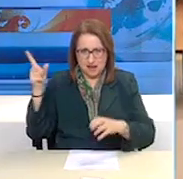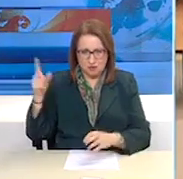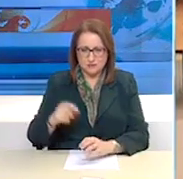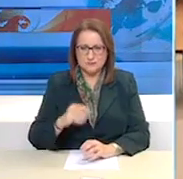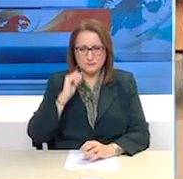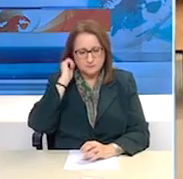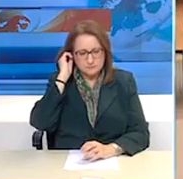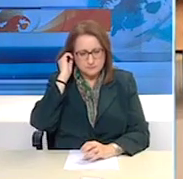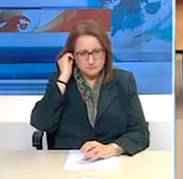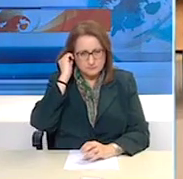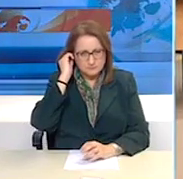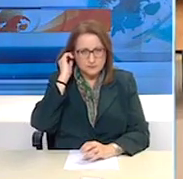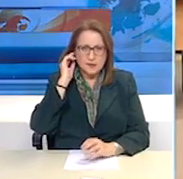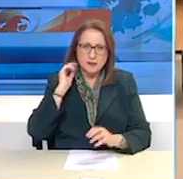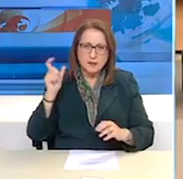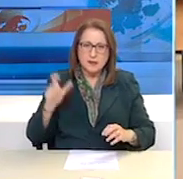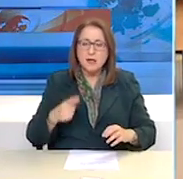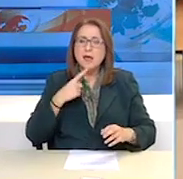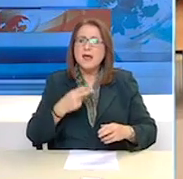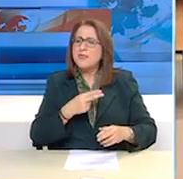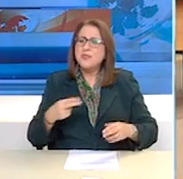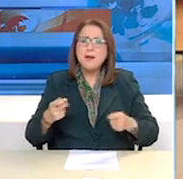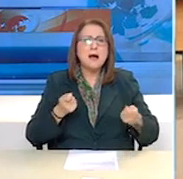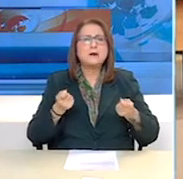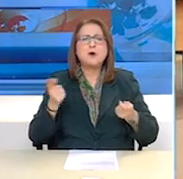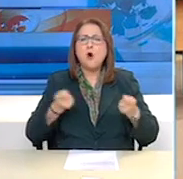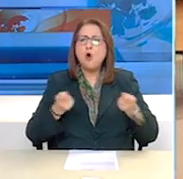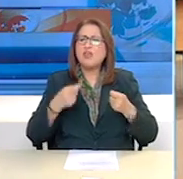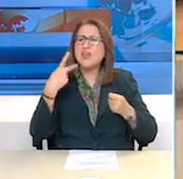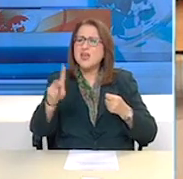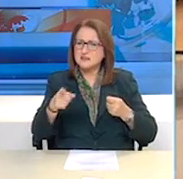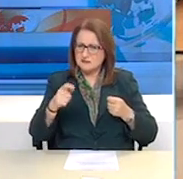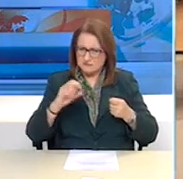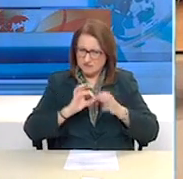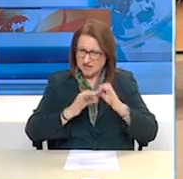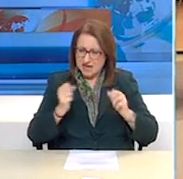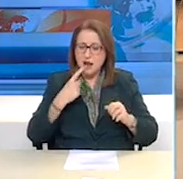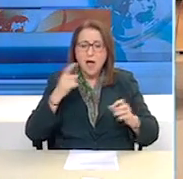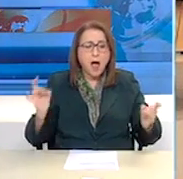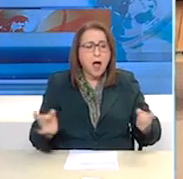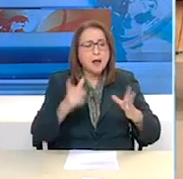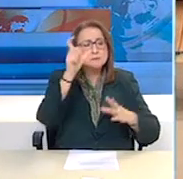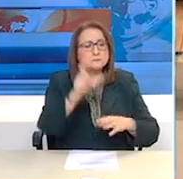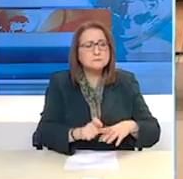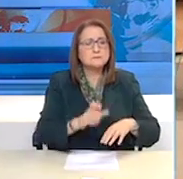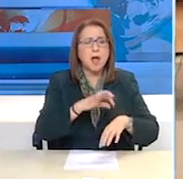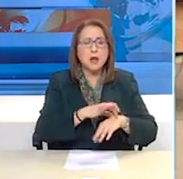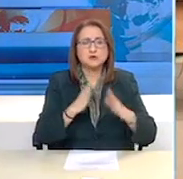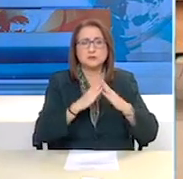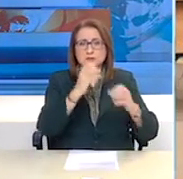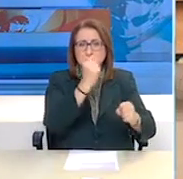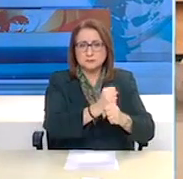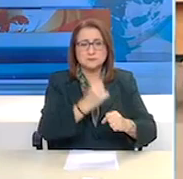οδηγίες του ΕΟΔΗ προς τους οικογενειακούς γιατρούς αναφορικά με την επιτήρηση επιβεβαιωμένου κρούσματος που παραμένει στο σπίτι, μεταξύ άλλων